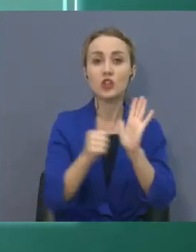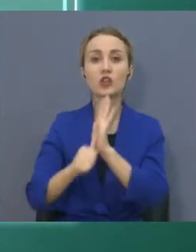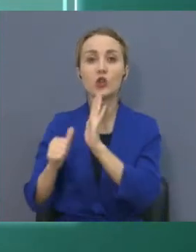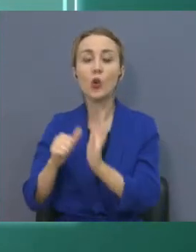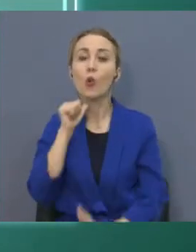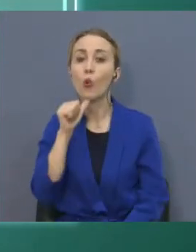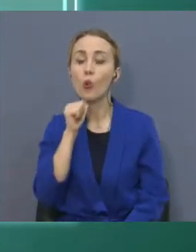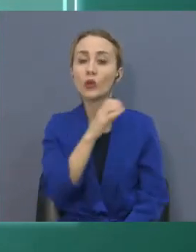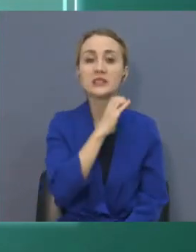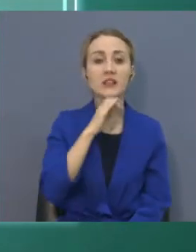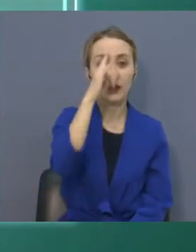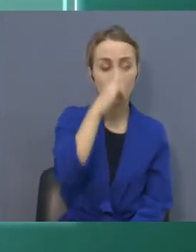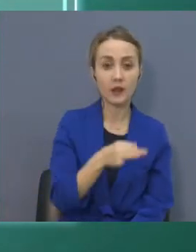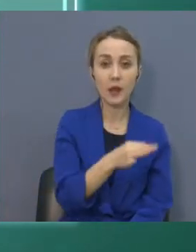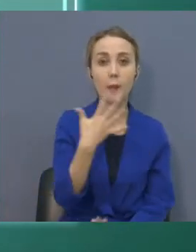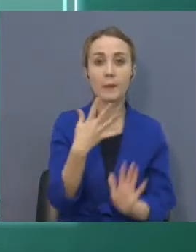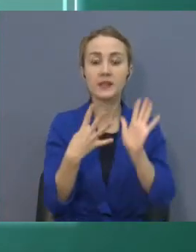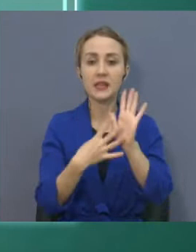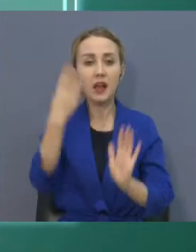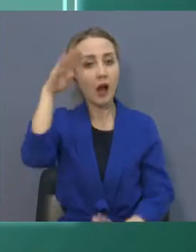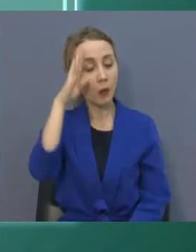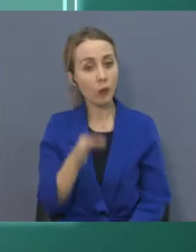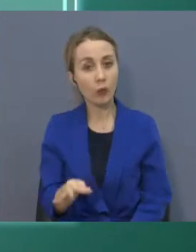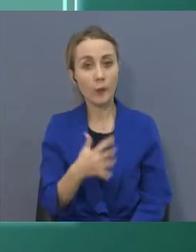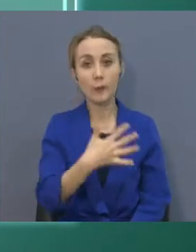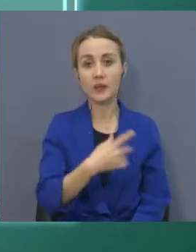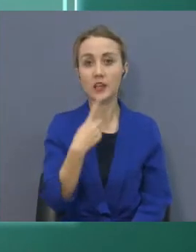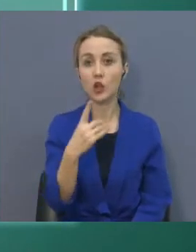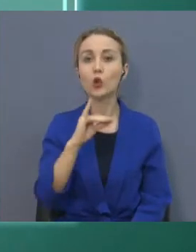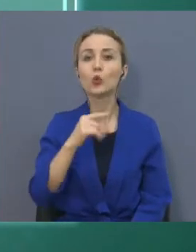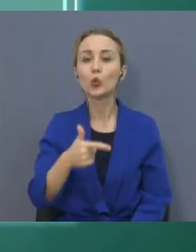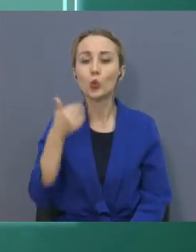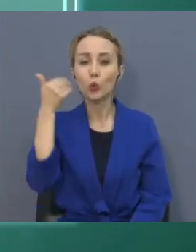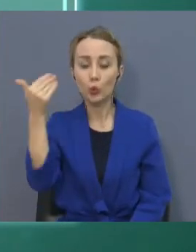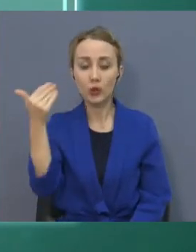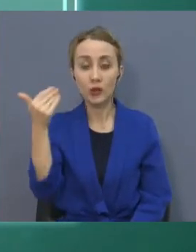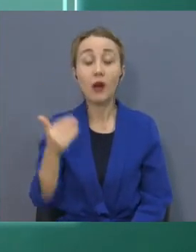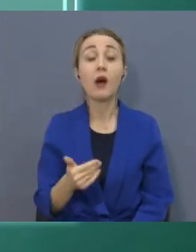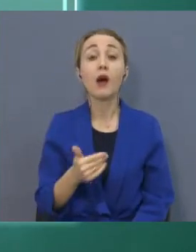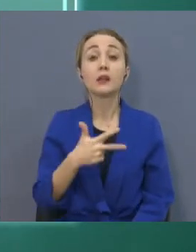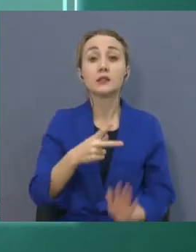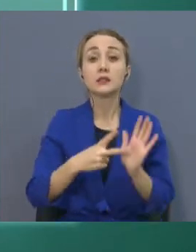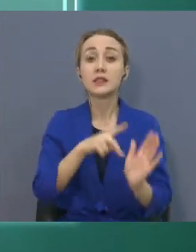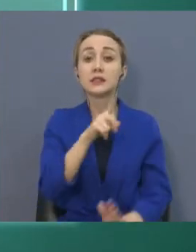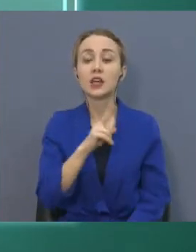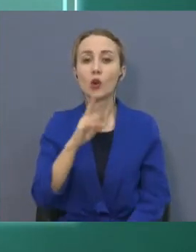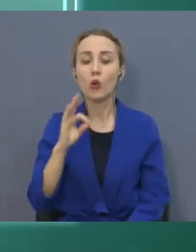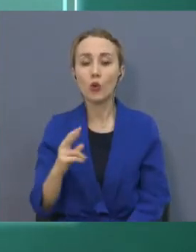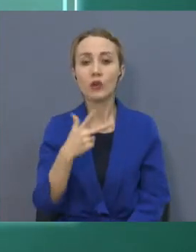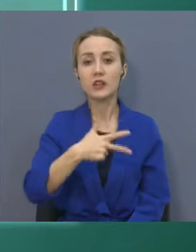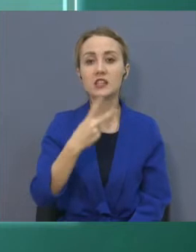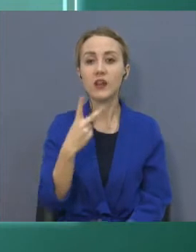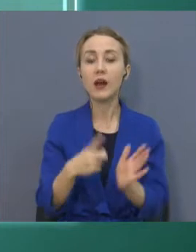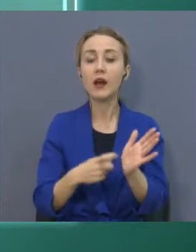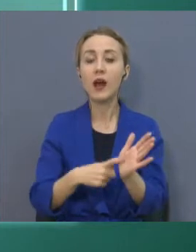случаев в Костанайской и Северо-Казахстанской, 59 – Акмолинской, 51 – в Южной столице, 37 – в Западно-Казахстанской области, 32 –